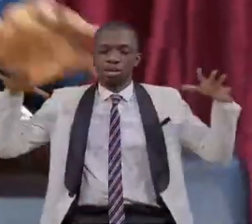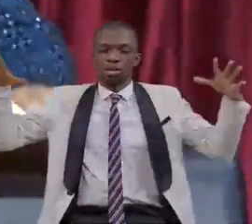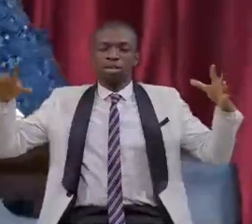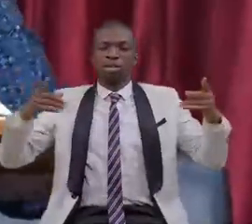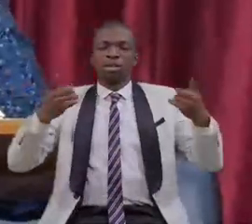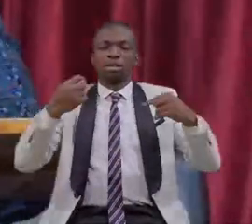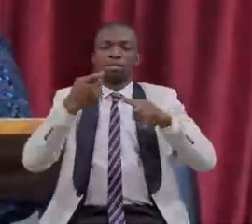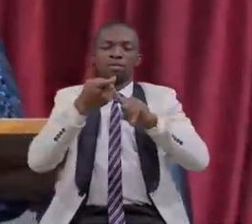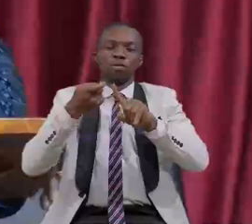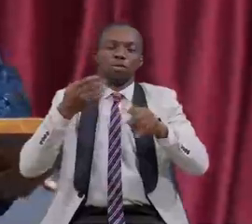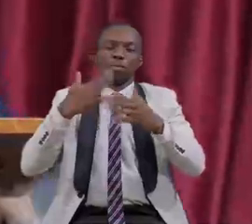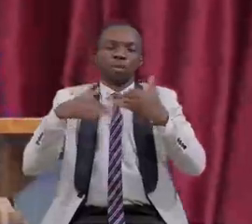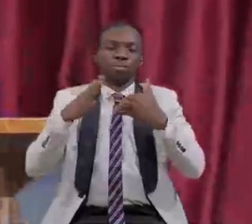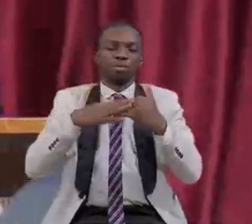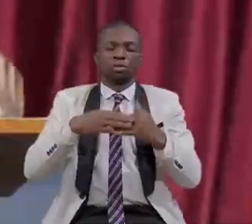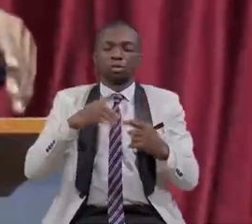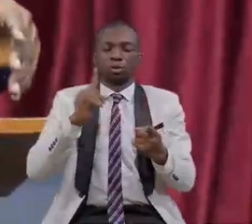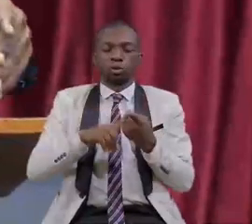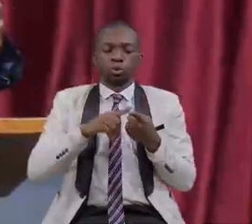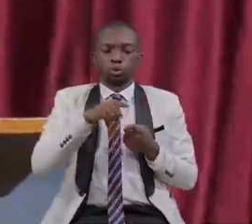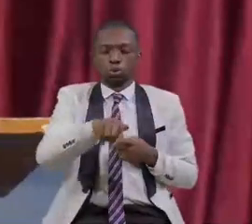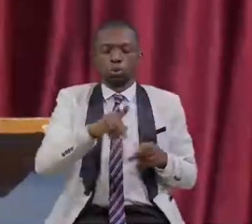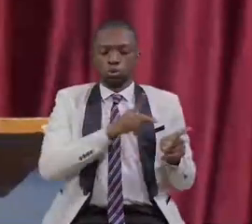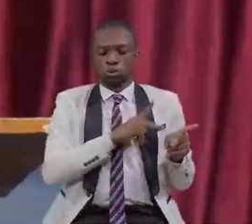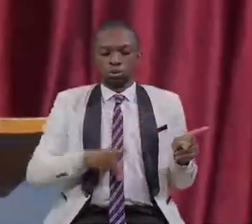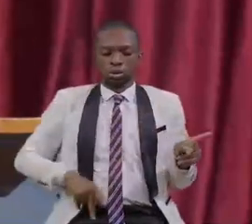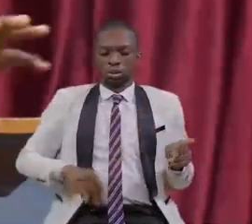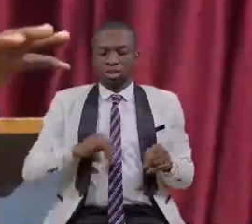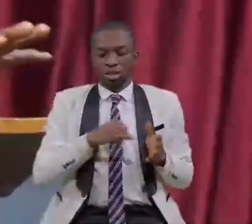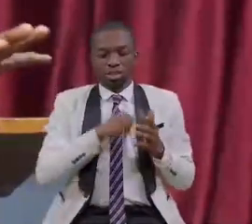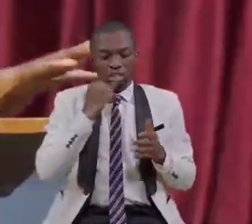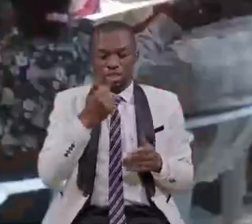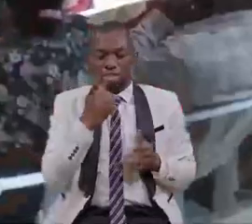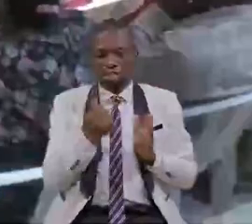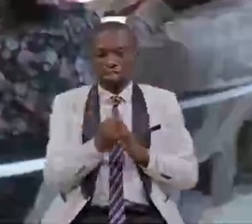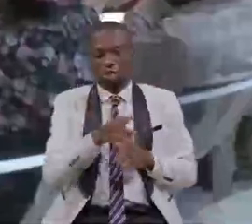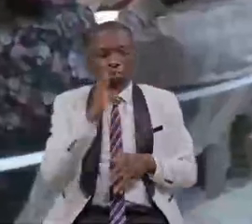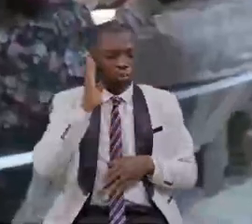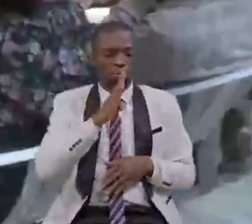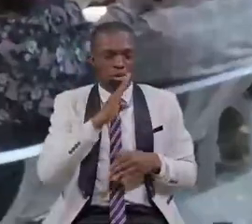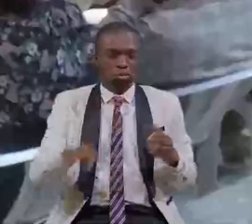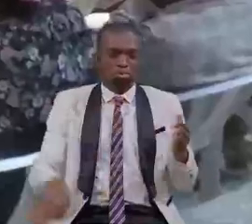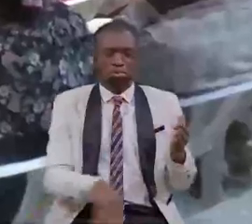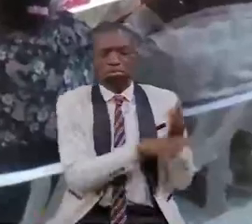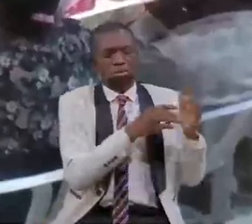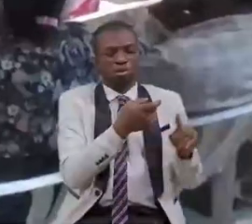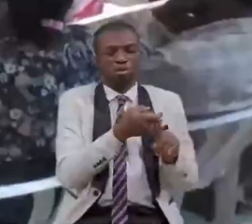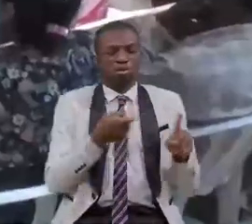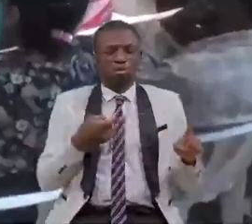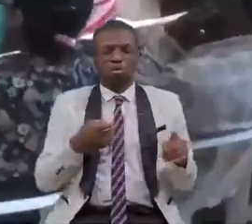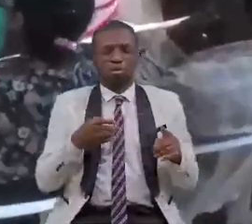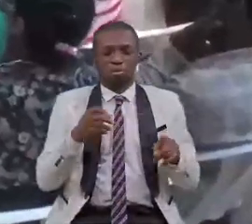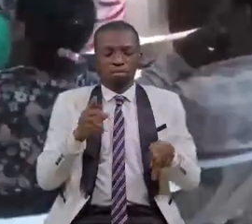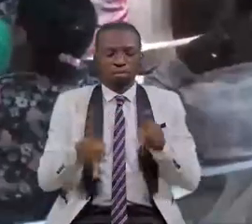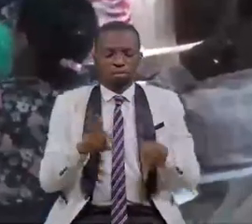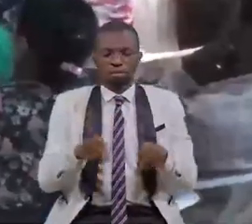Que toi, tu seras chassé du milieu des hommes. Vous connaissez bien l'histoire. Il a brouté, mangé